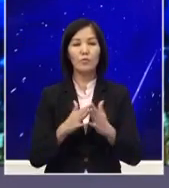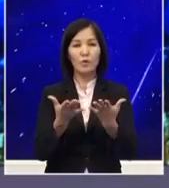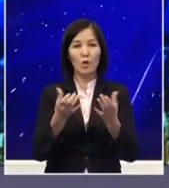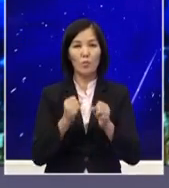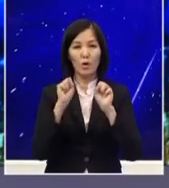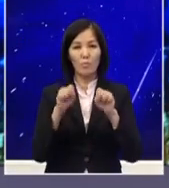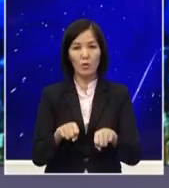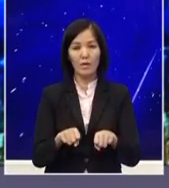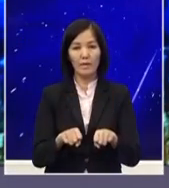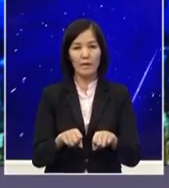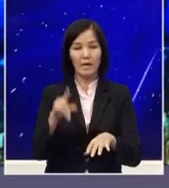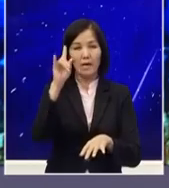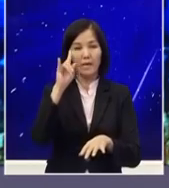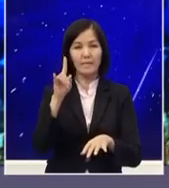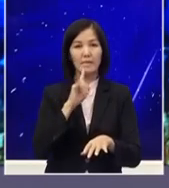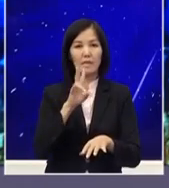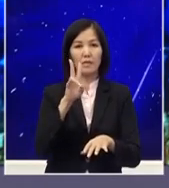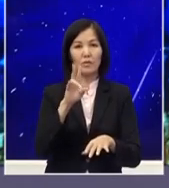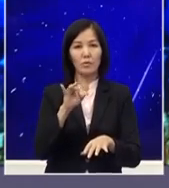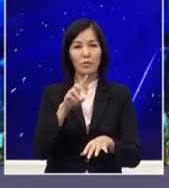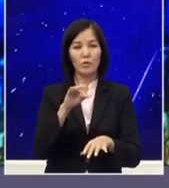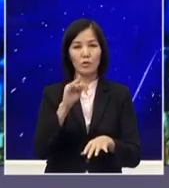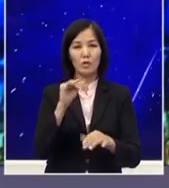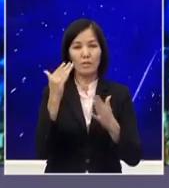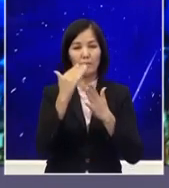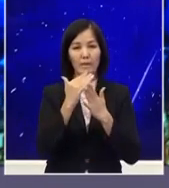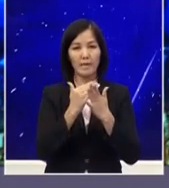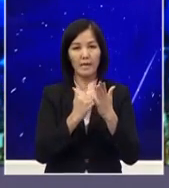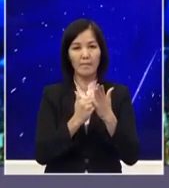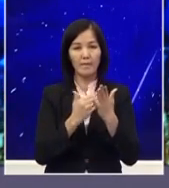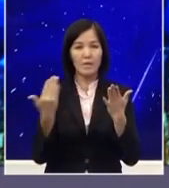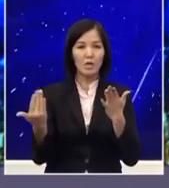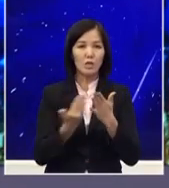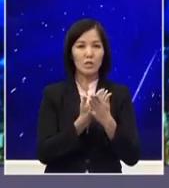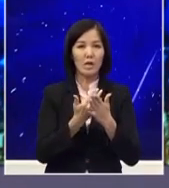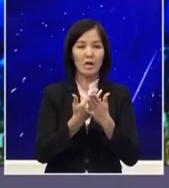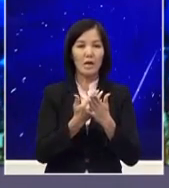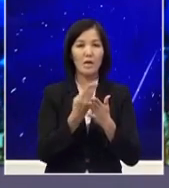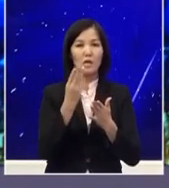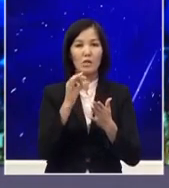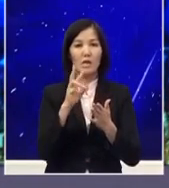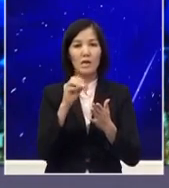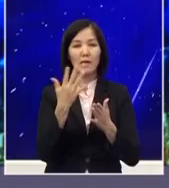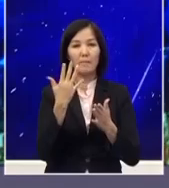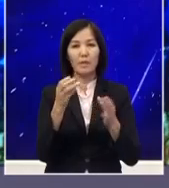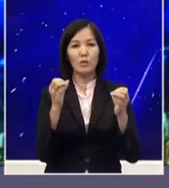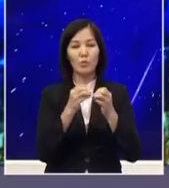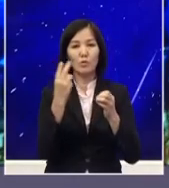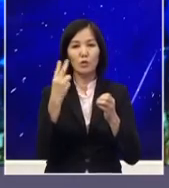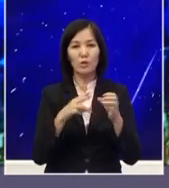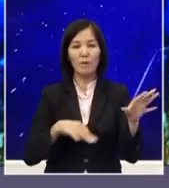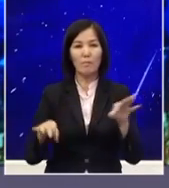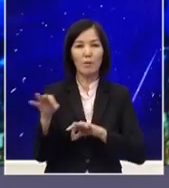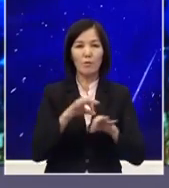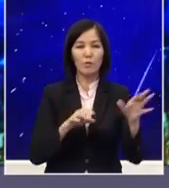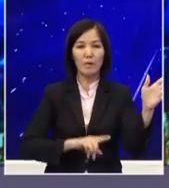Баспаналы болудың тағы бір мүмкіндігі елімізде нұрлы жер мемлекеттік бағдарламасының жаңа бағыты шаңырақ 5-10-20 пилоттық